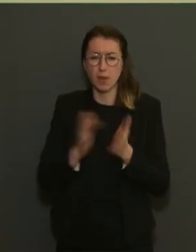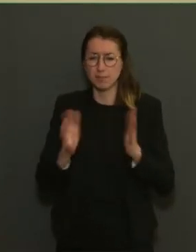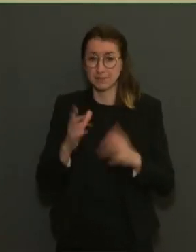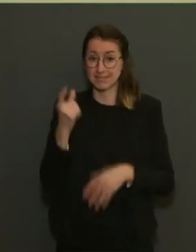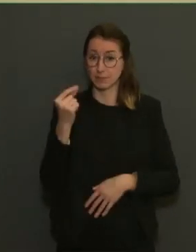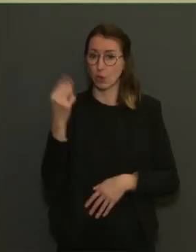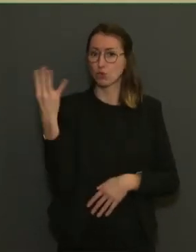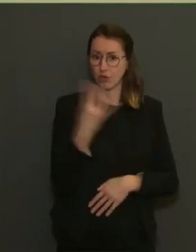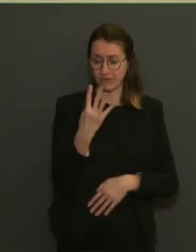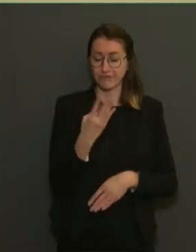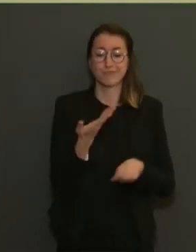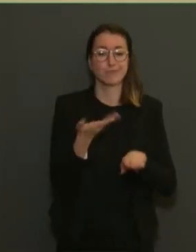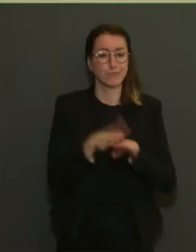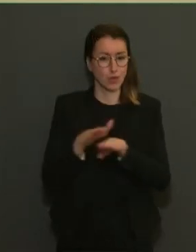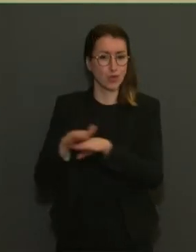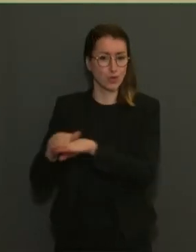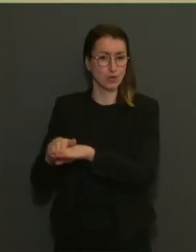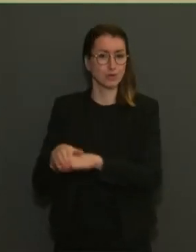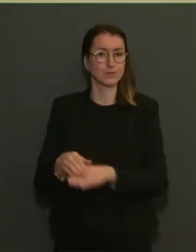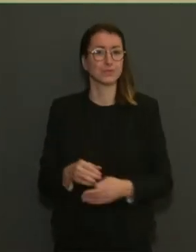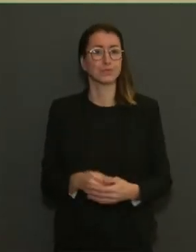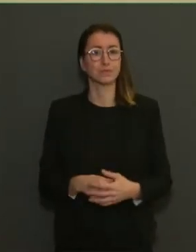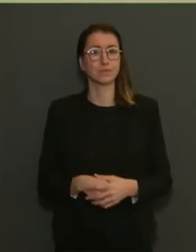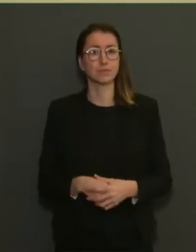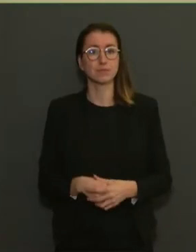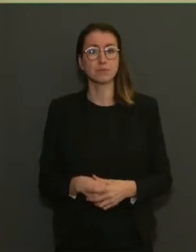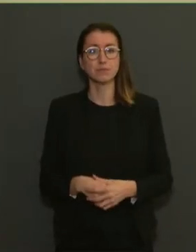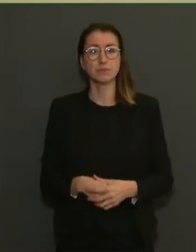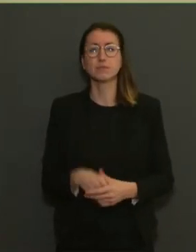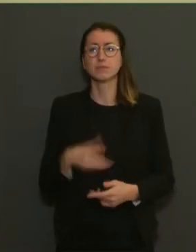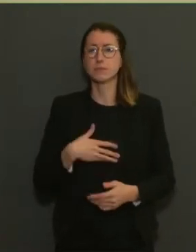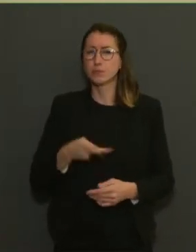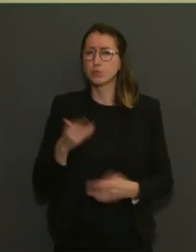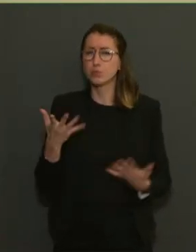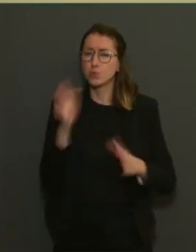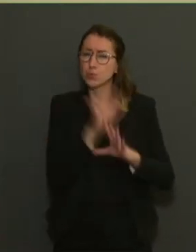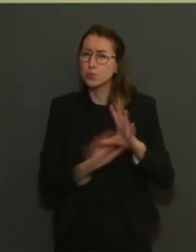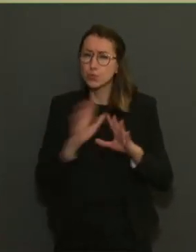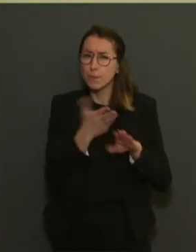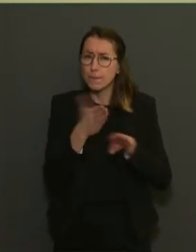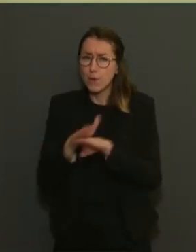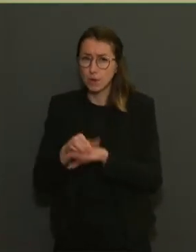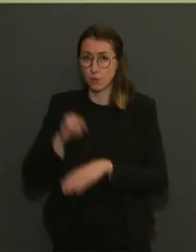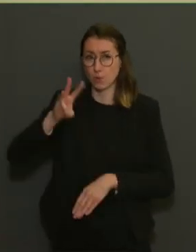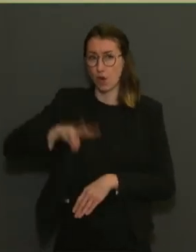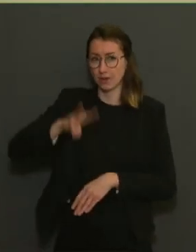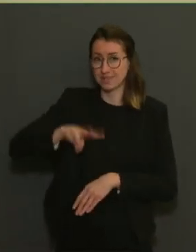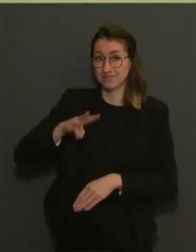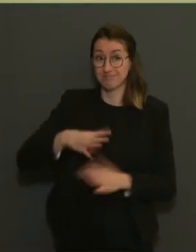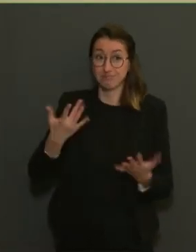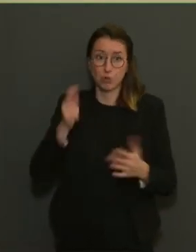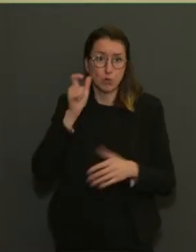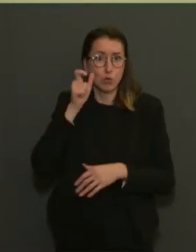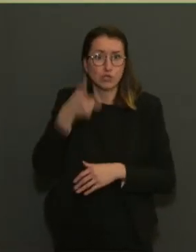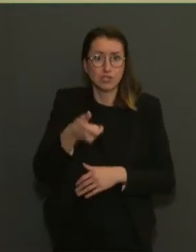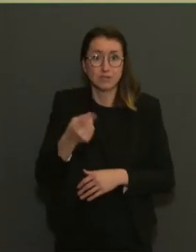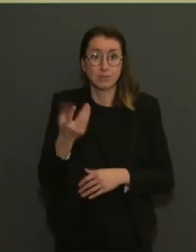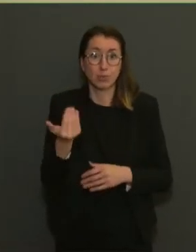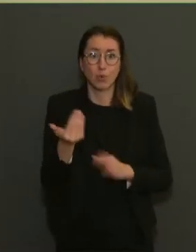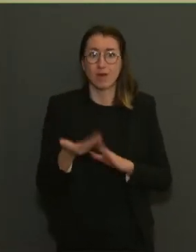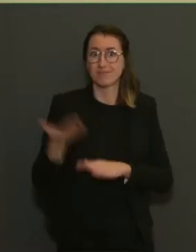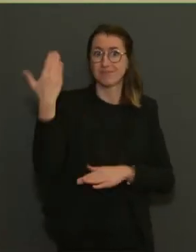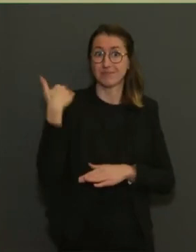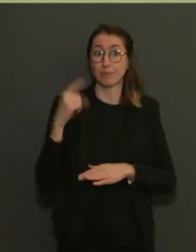La plupart de ces décès surviennent en Wallonie, ce qui est logique par rapport au fait que la Wallonie a été touchée la première